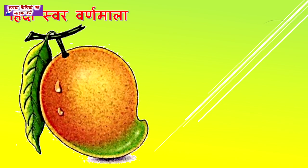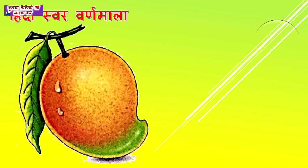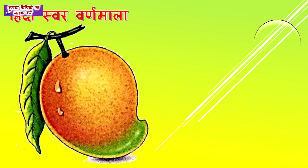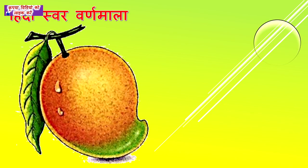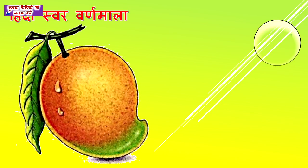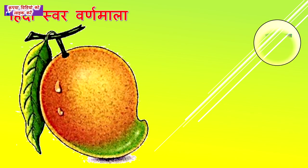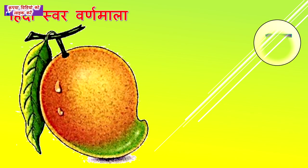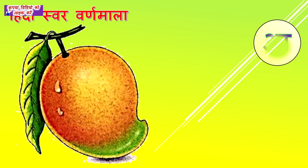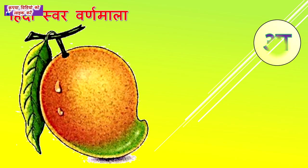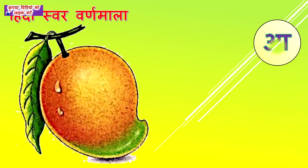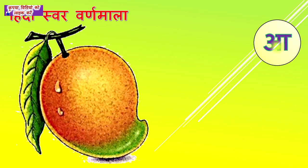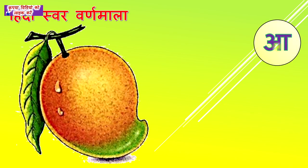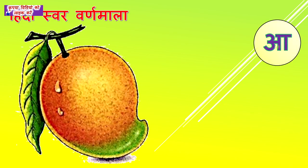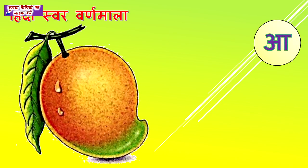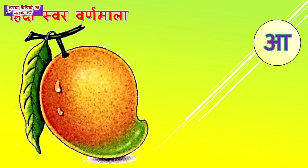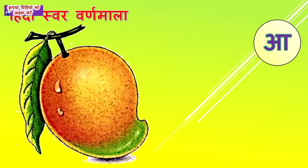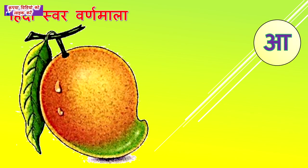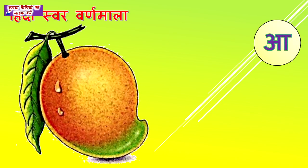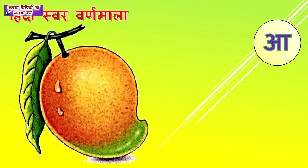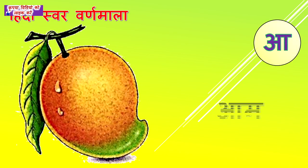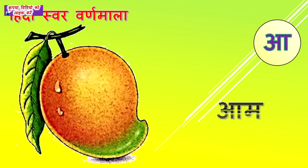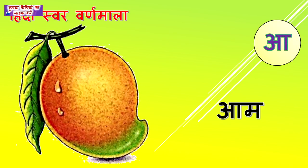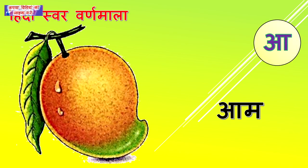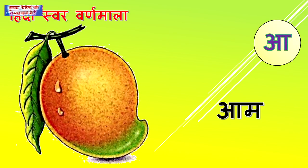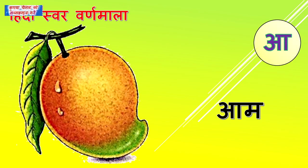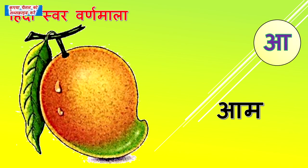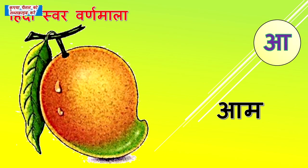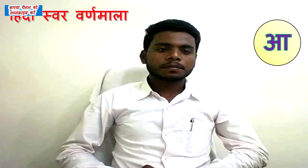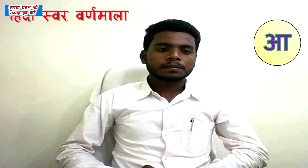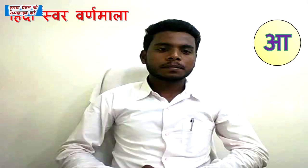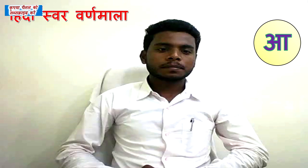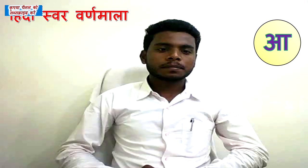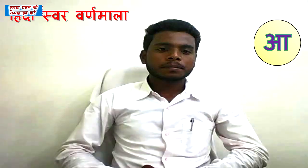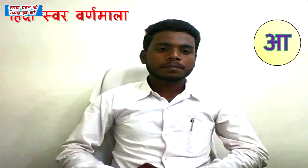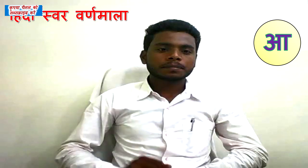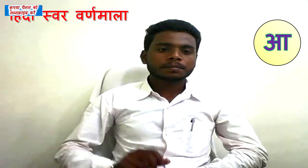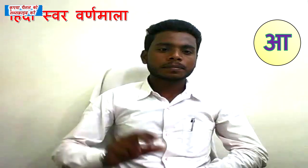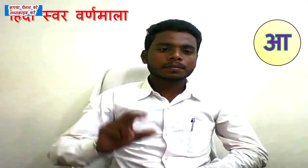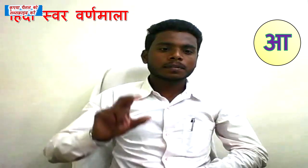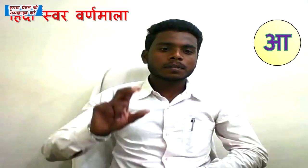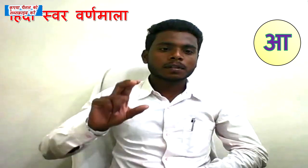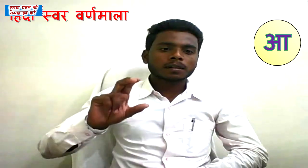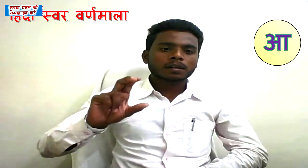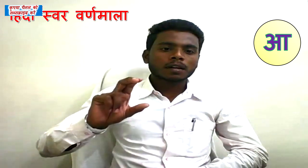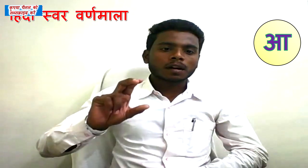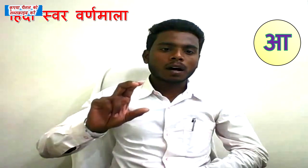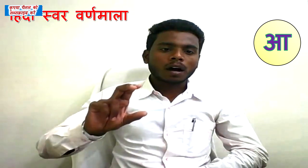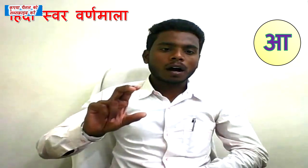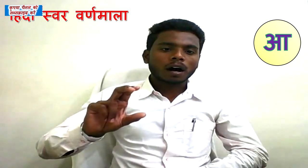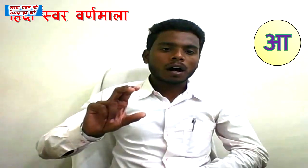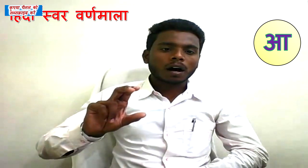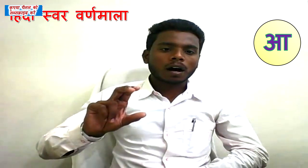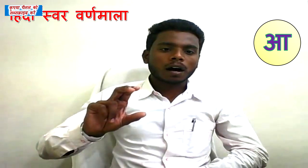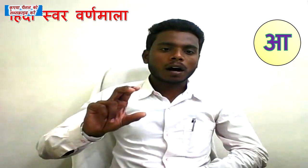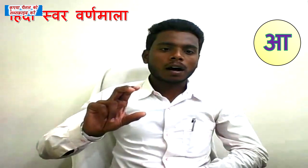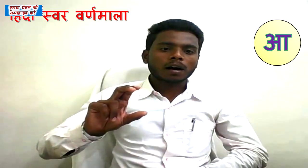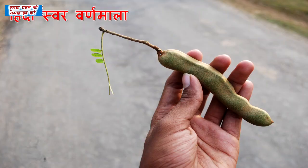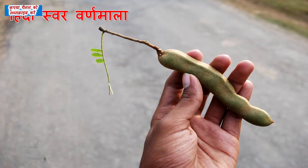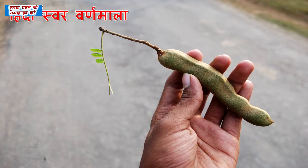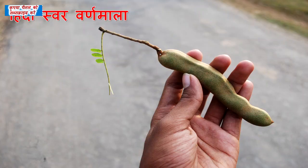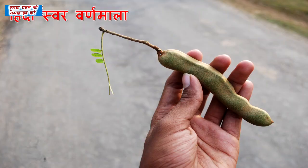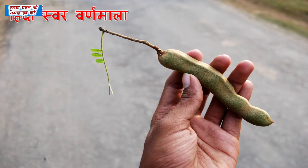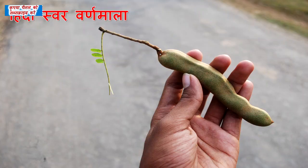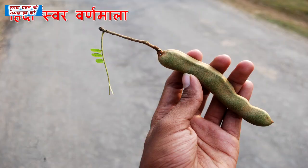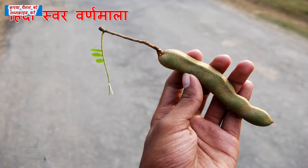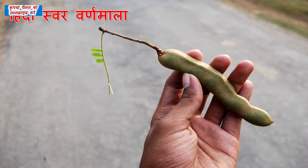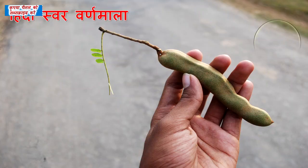ये देख सकते हैं आप, आ, इसे आ कहेंगे, इसका इशारा किस प्रकार से होगा, ये देखिए आ।